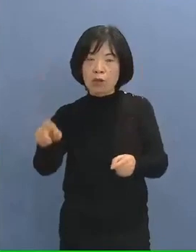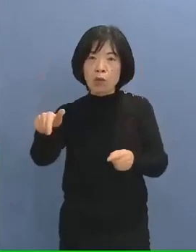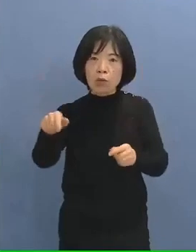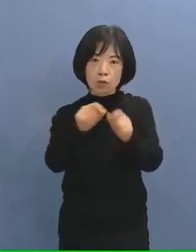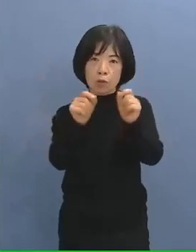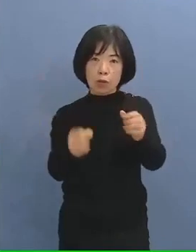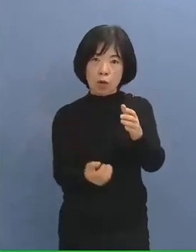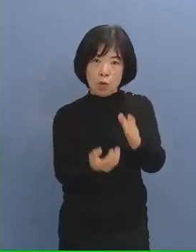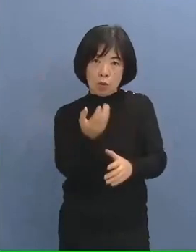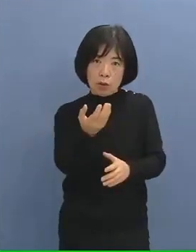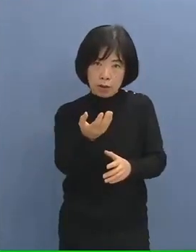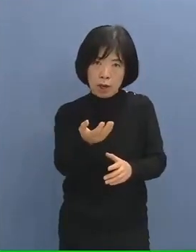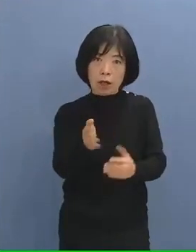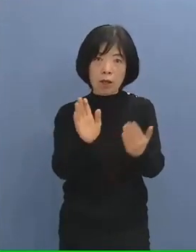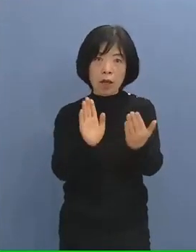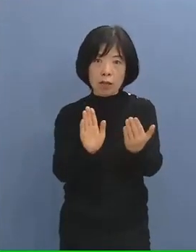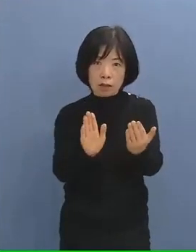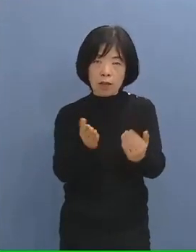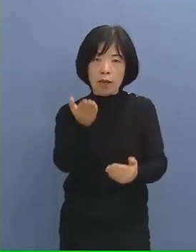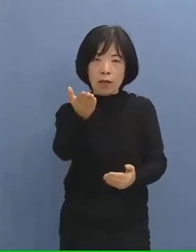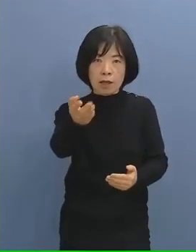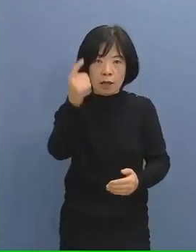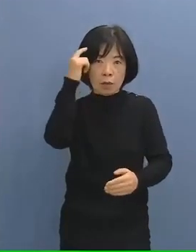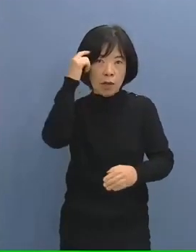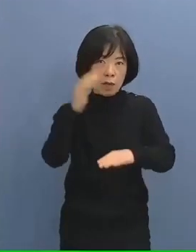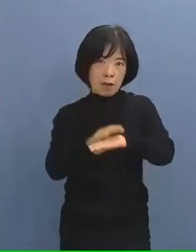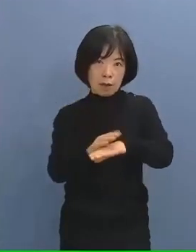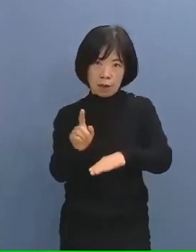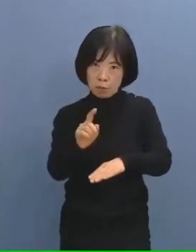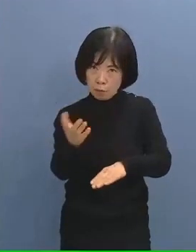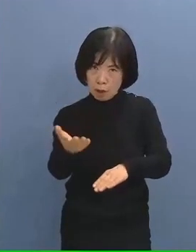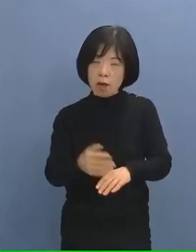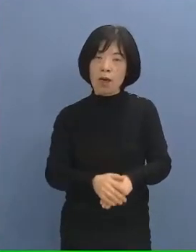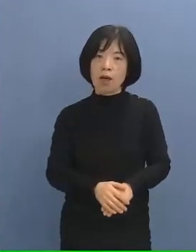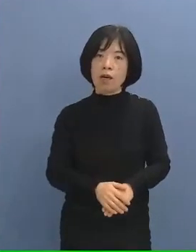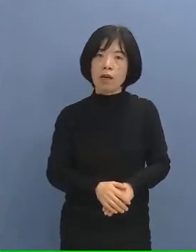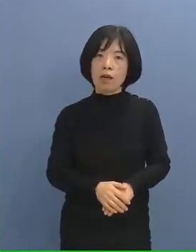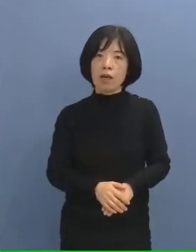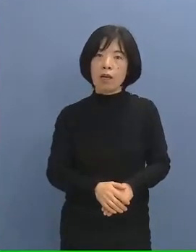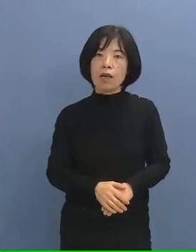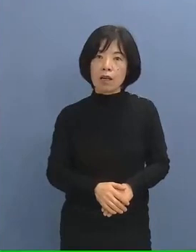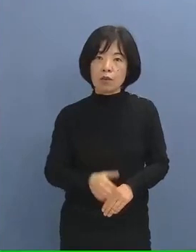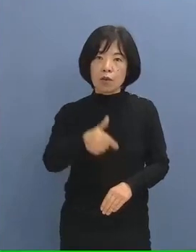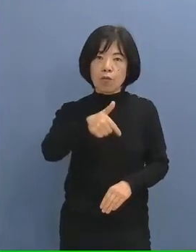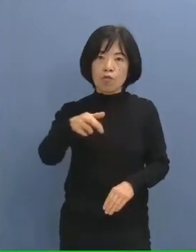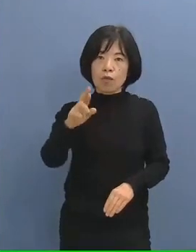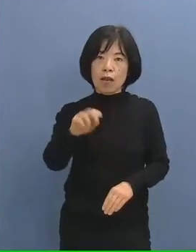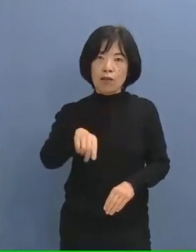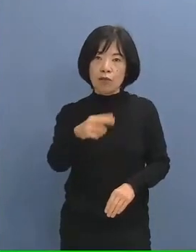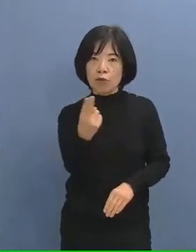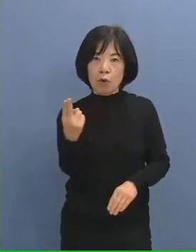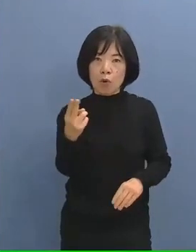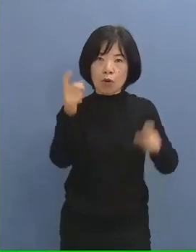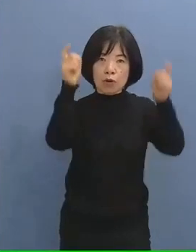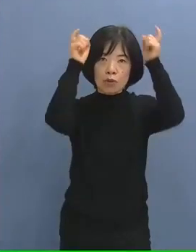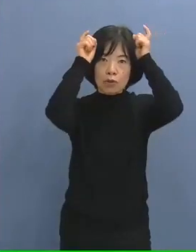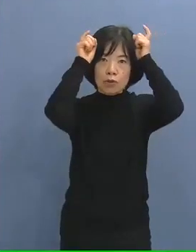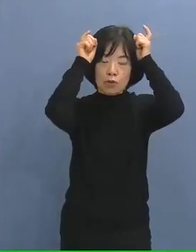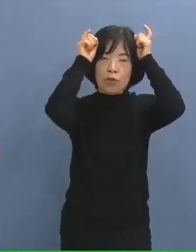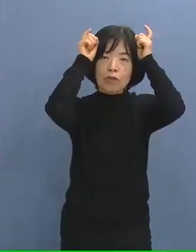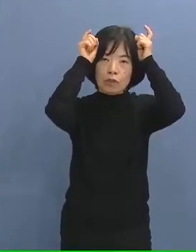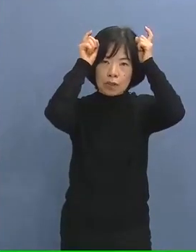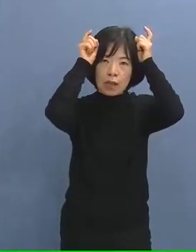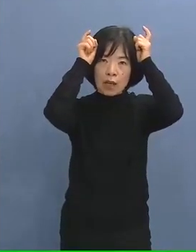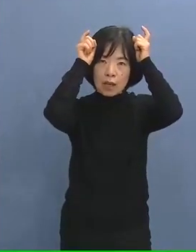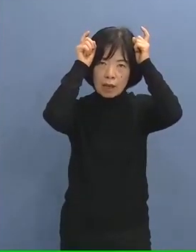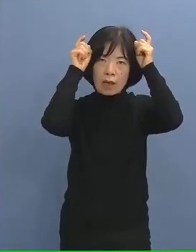する知事の受け止めと、まさにブランド牛、牛のですね、このブランドが汚されるというような事案もこれまであった中